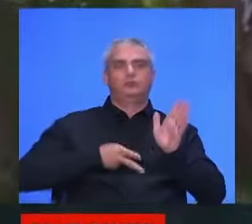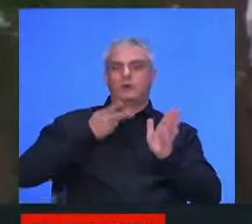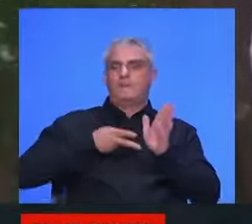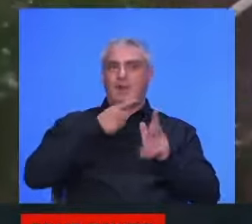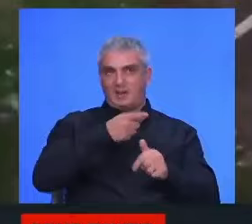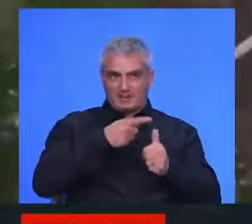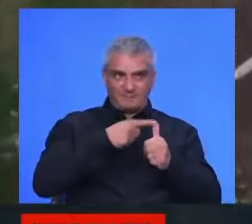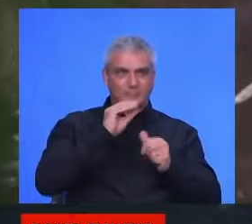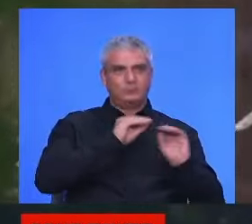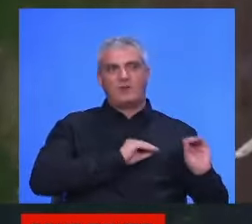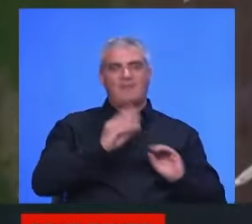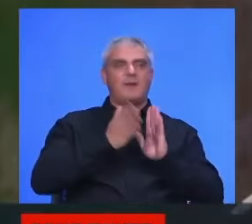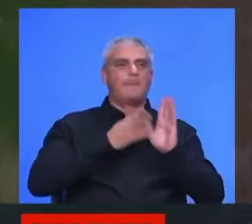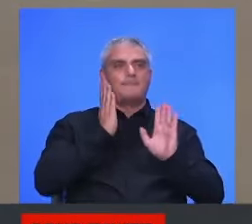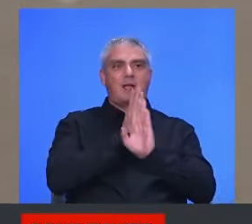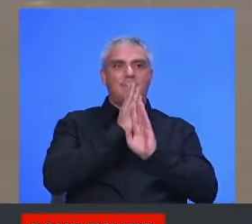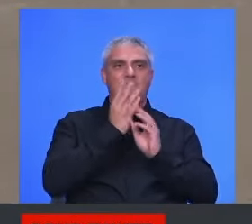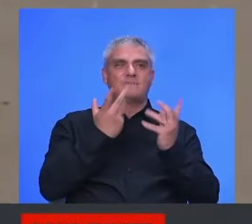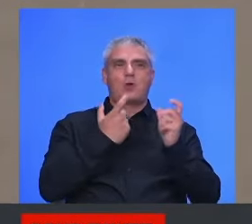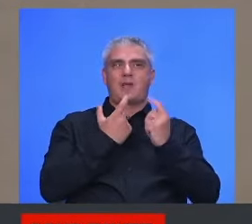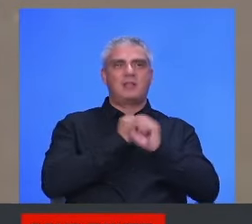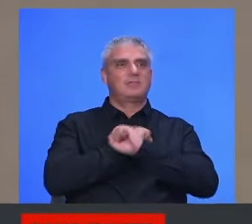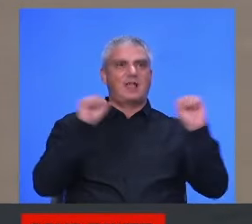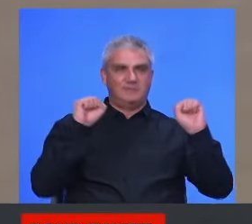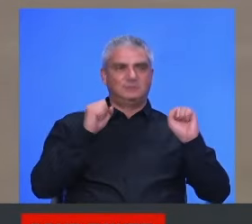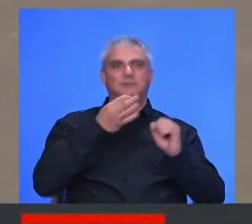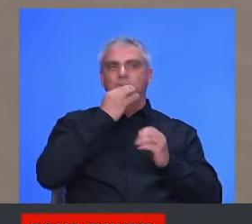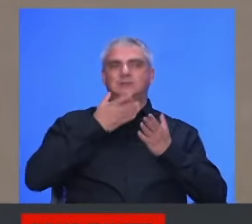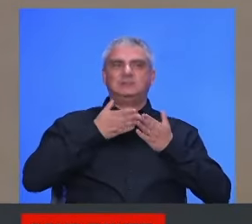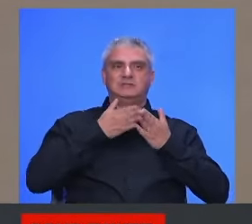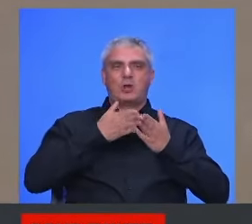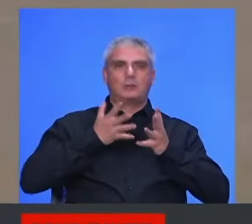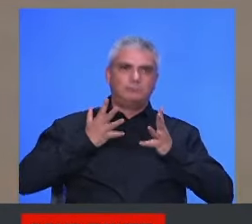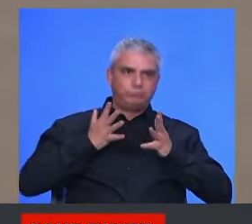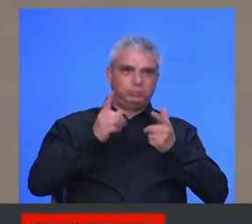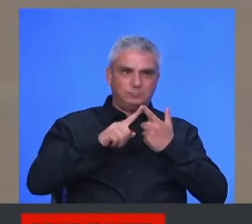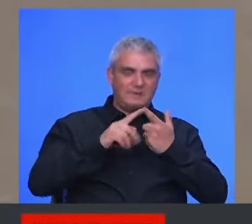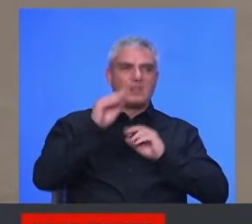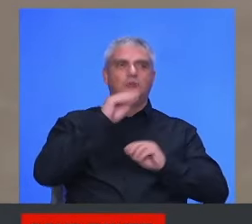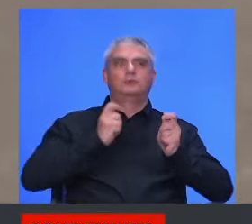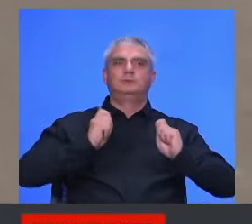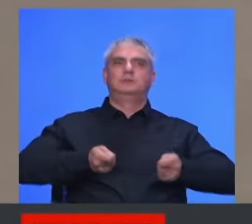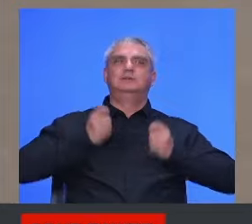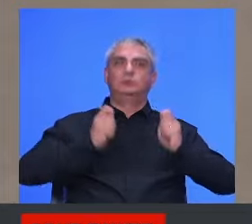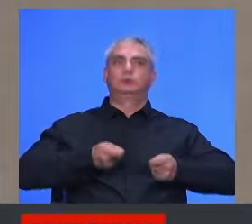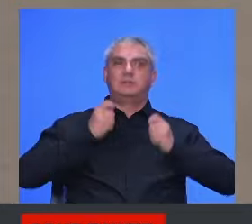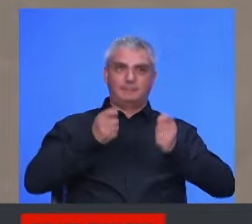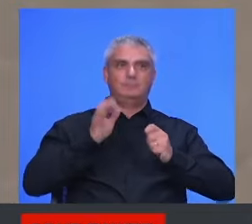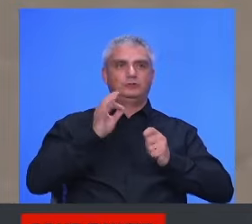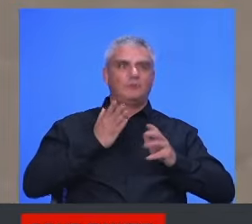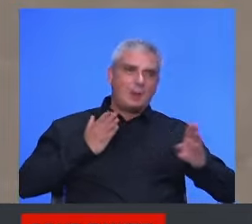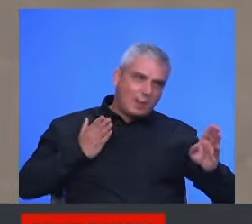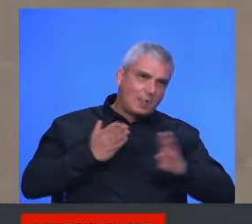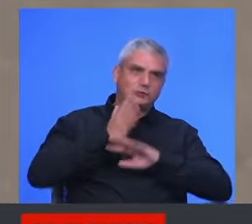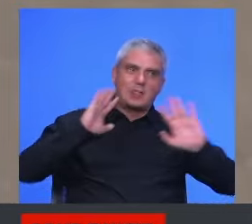רכבת כדי להעביר מחבלים וחומרי נפץ חזקים, לשדרג סירות דייג לסירות תקיפה ולהשתמש בכרכרות רתומות לסוסים כדי שיוכלו